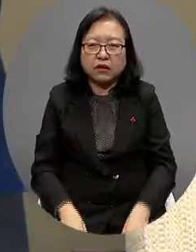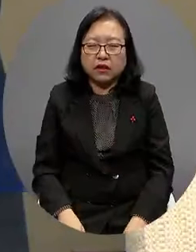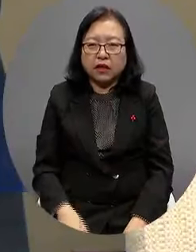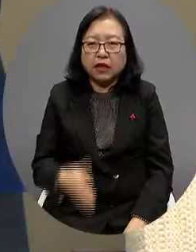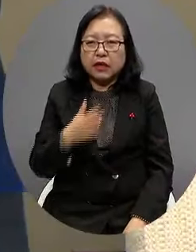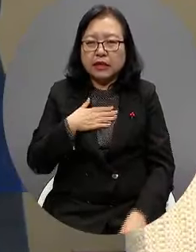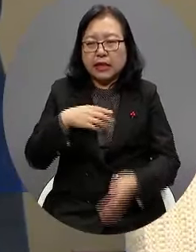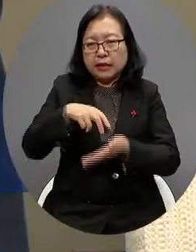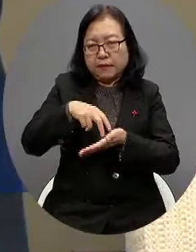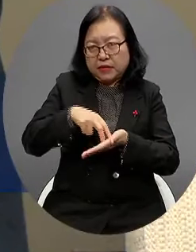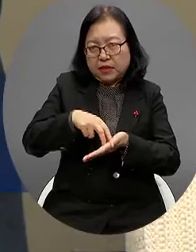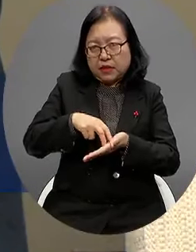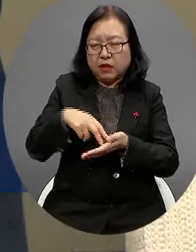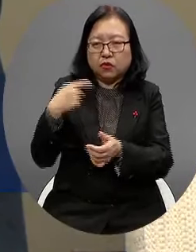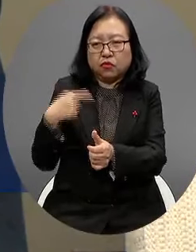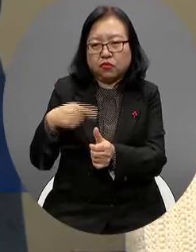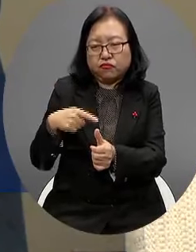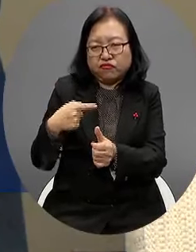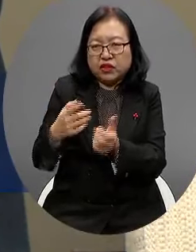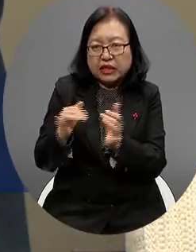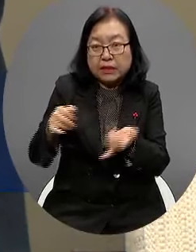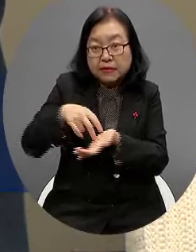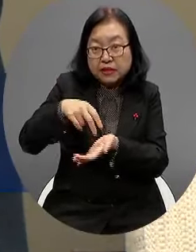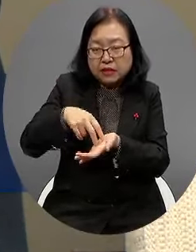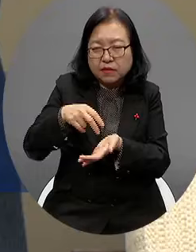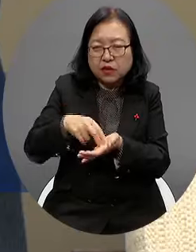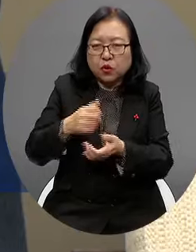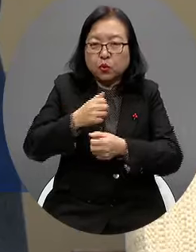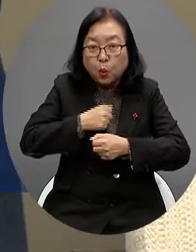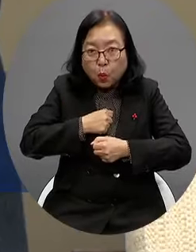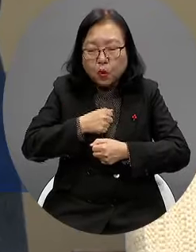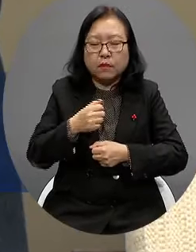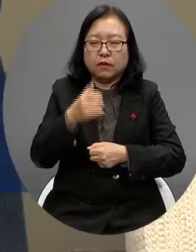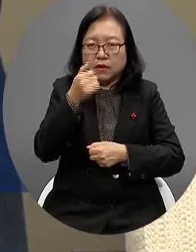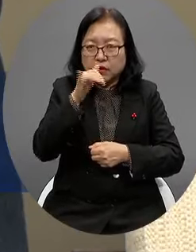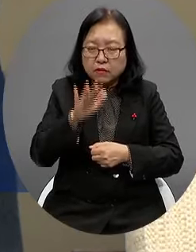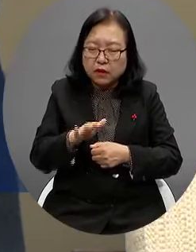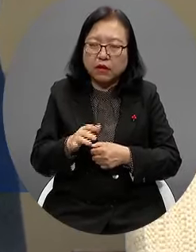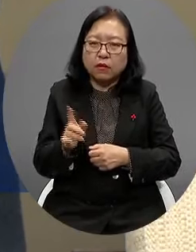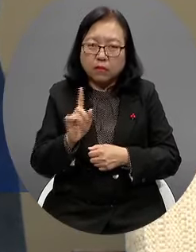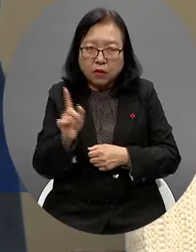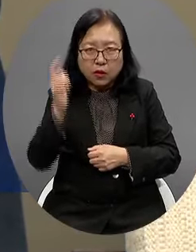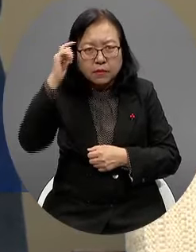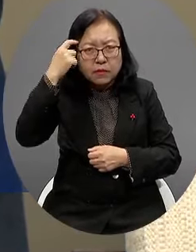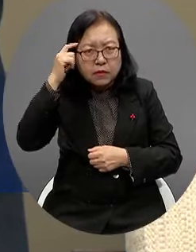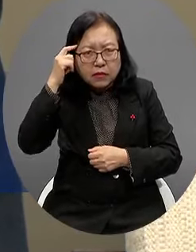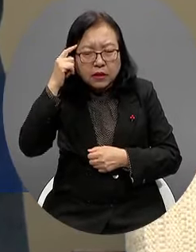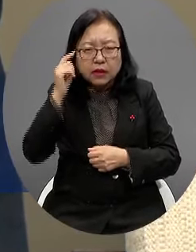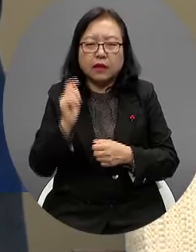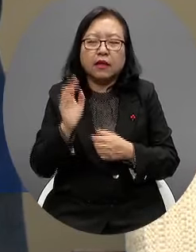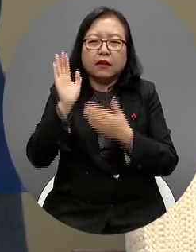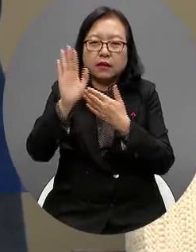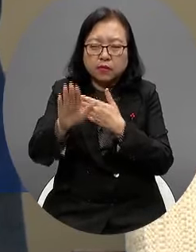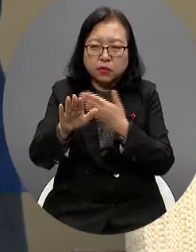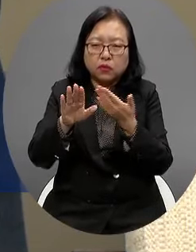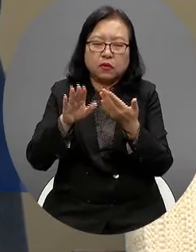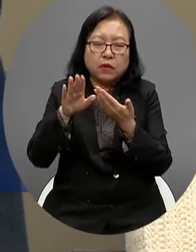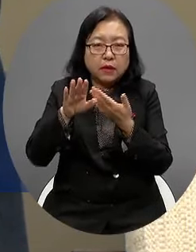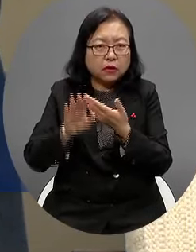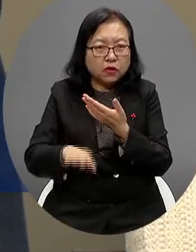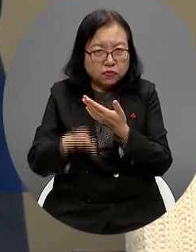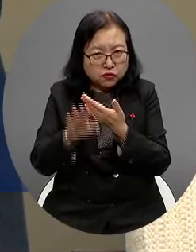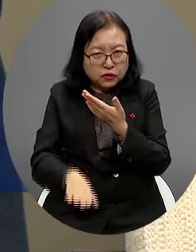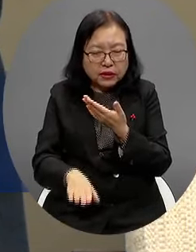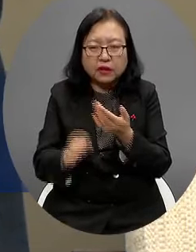때문에 조심스럽고 보수적일 수도 있지만 또 거꾸로 보면은 이제 우리가 사랑하는 미래들 위해서도